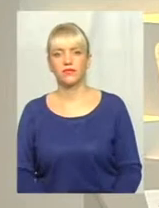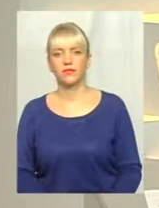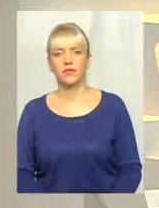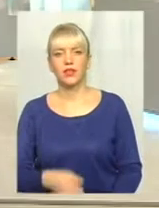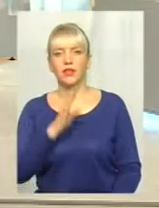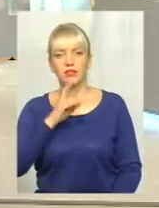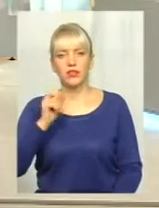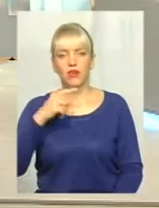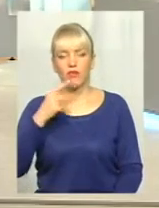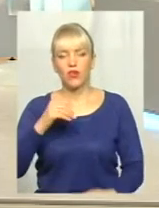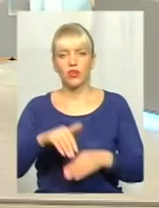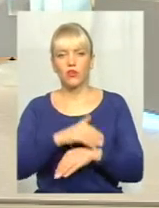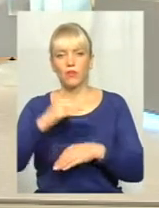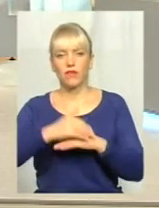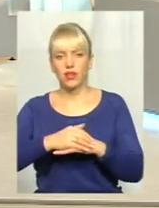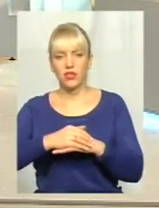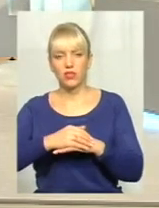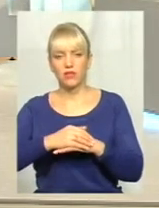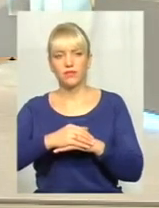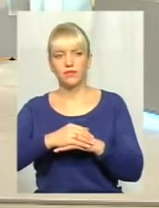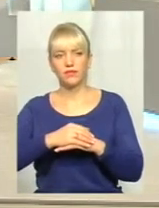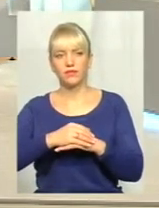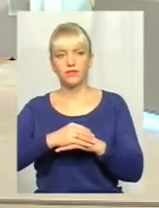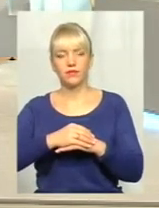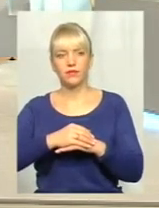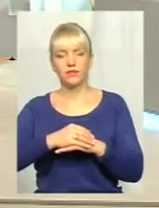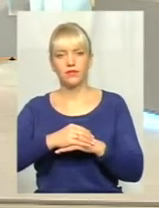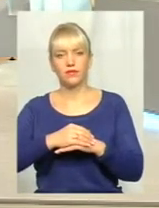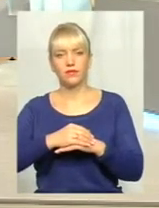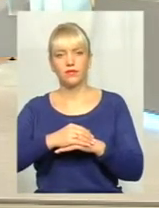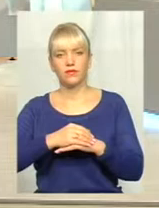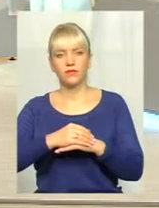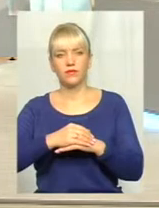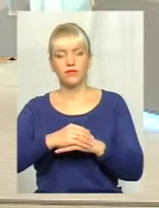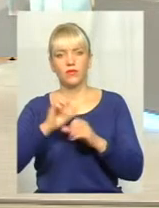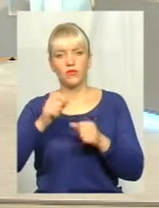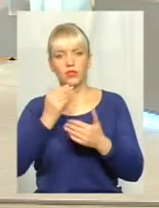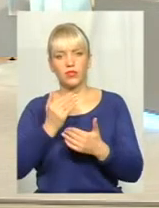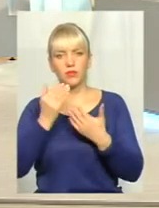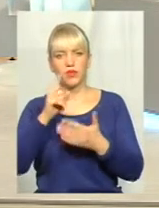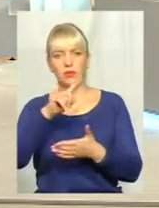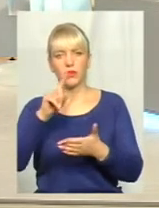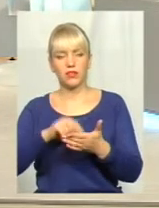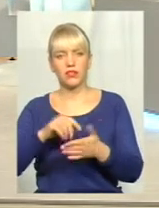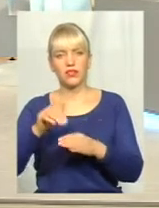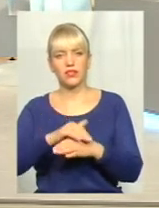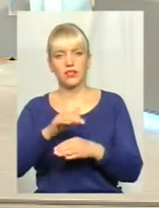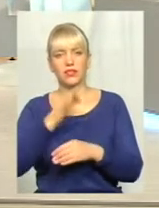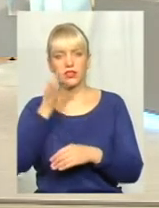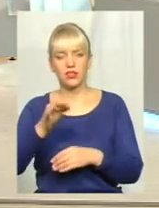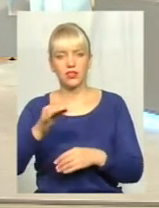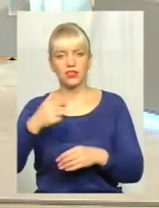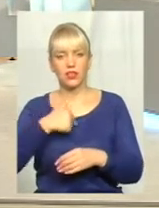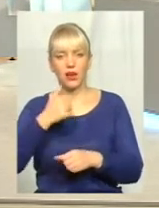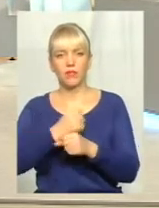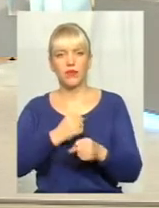Алло, добрий вечір. Добрий вечір. Можна вам одне запитання задати? Скажіть, будь ласка, я